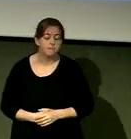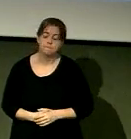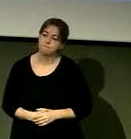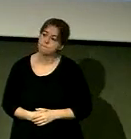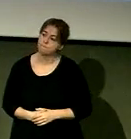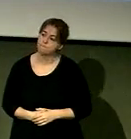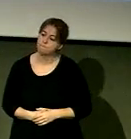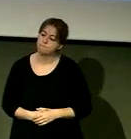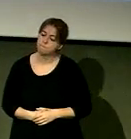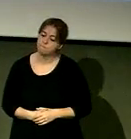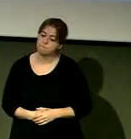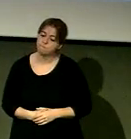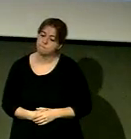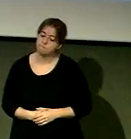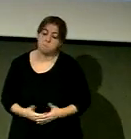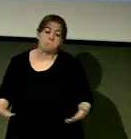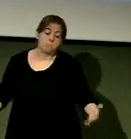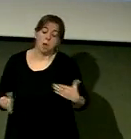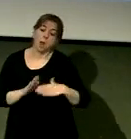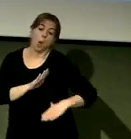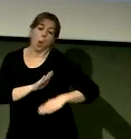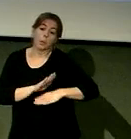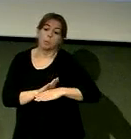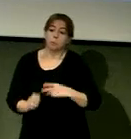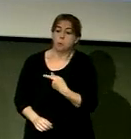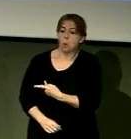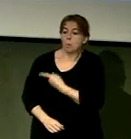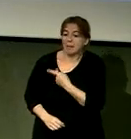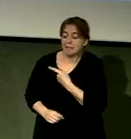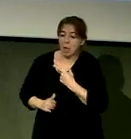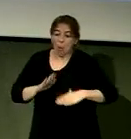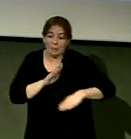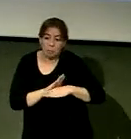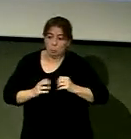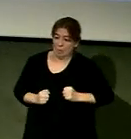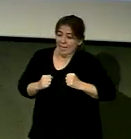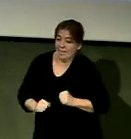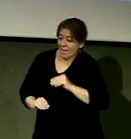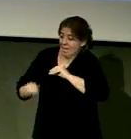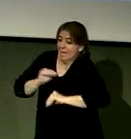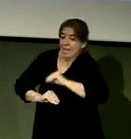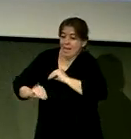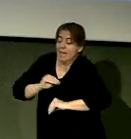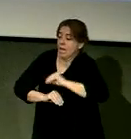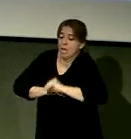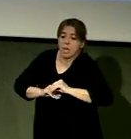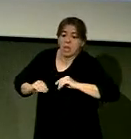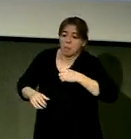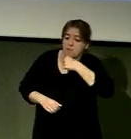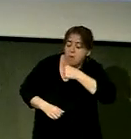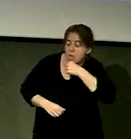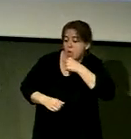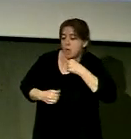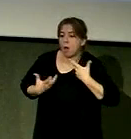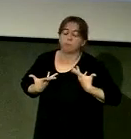Alors, les médecins qui s'en occupaient au début, bon, ont vieilli, ont disparu, et puis c'est pas confortable,